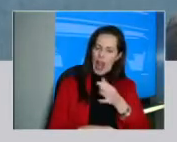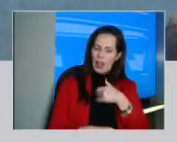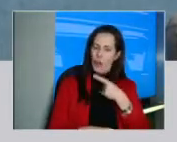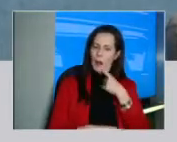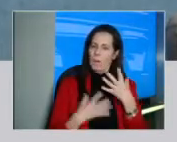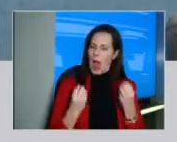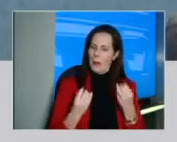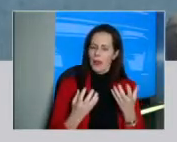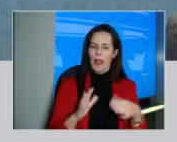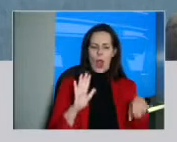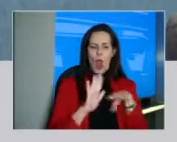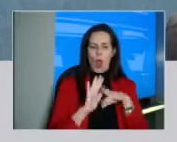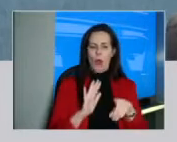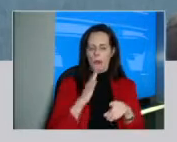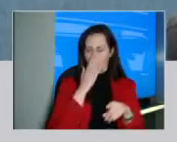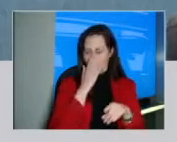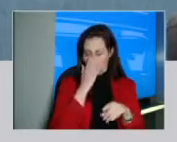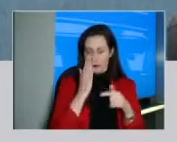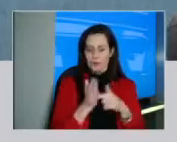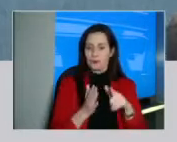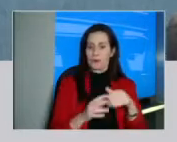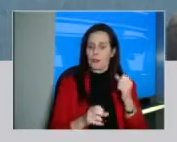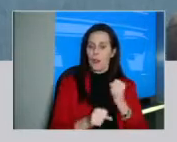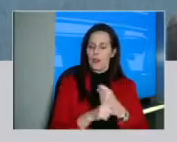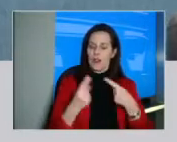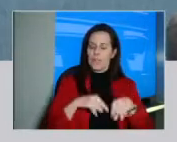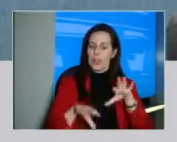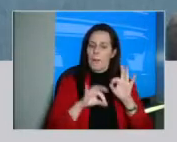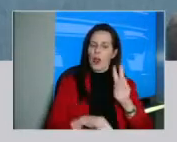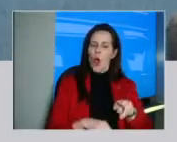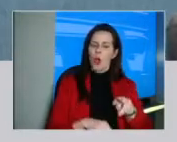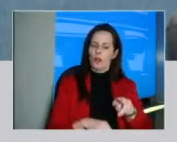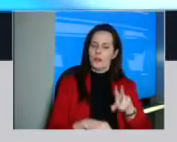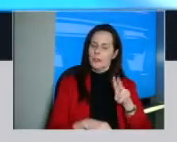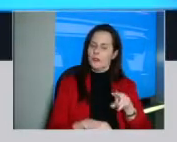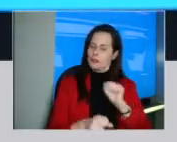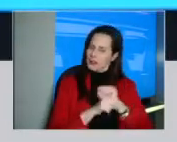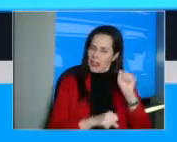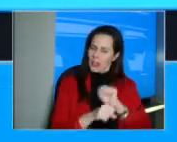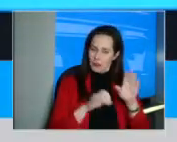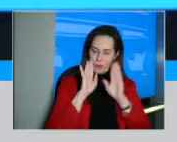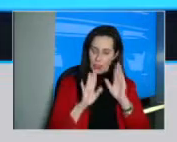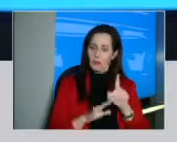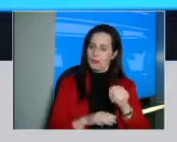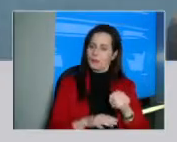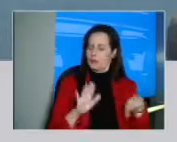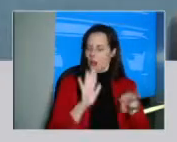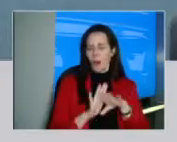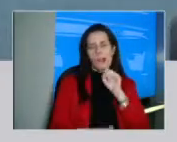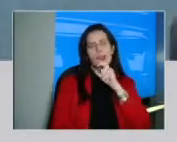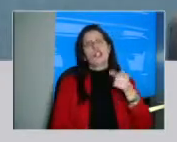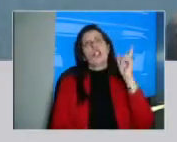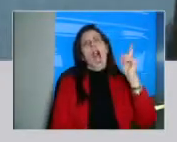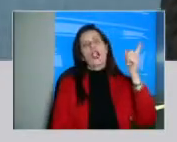מדברים הרבה על החוק הזה שמתוקפו עובדת ועדת הבחירות המרכזית, ויש טענות ברשתות החברתיות, ולא רק, שמדובר בחוק